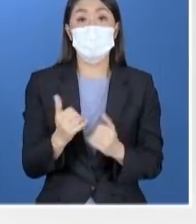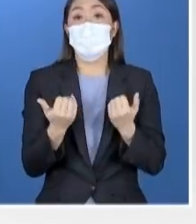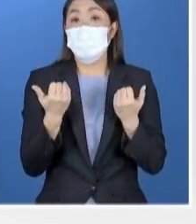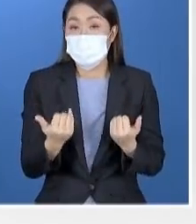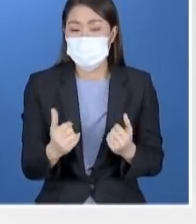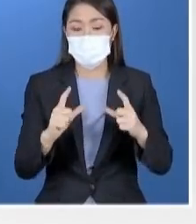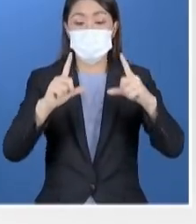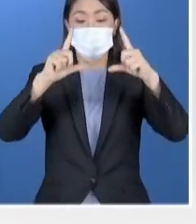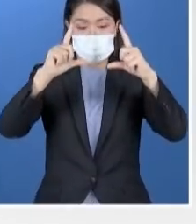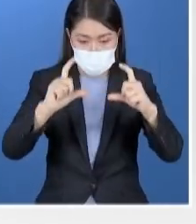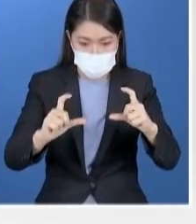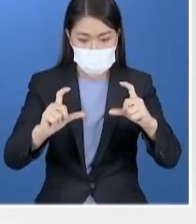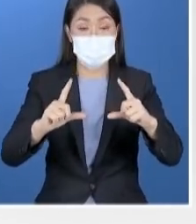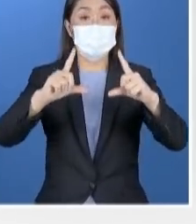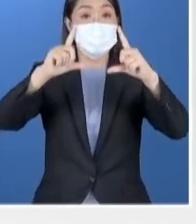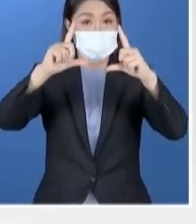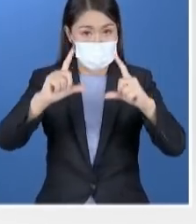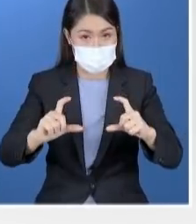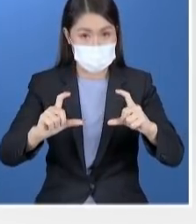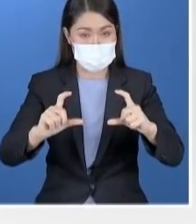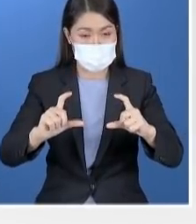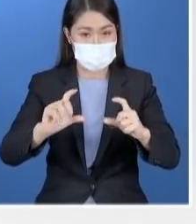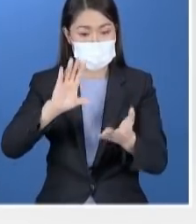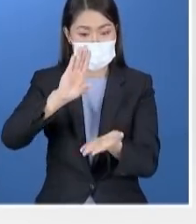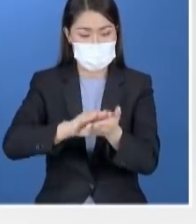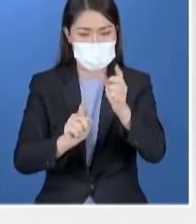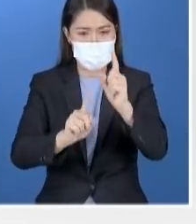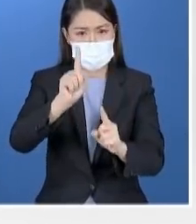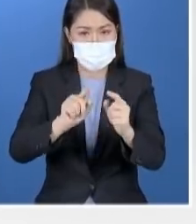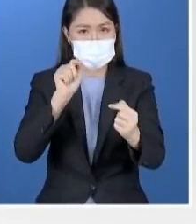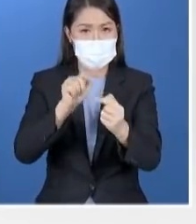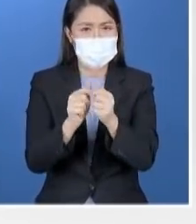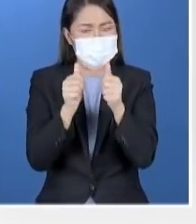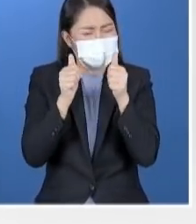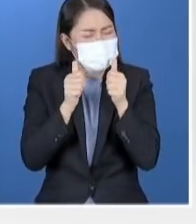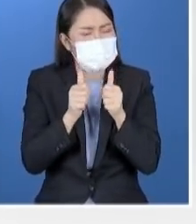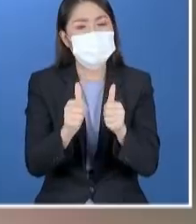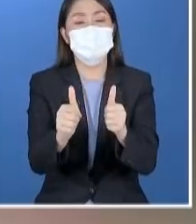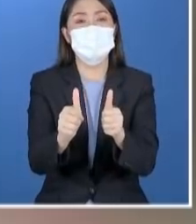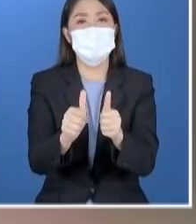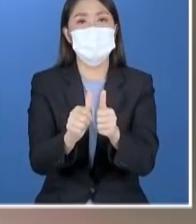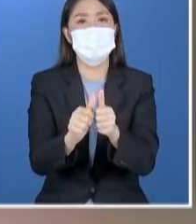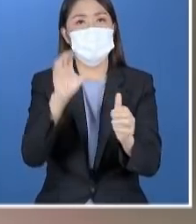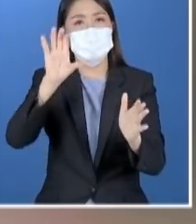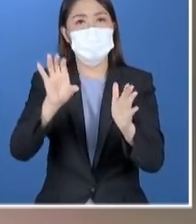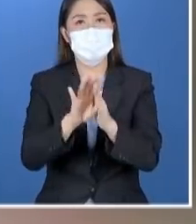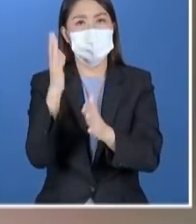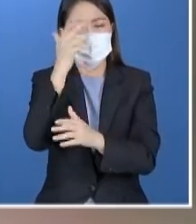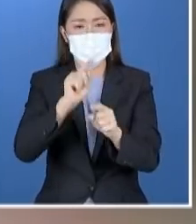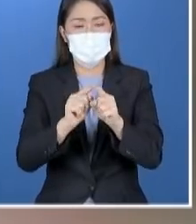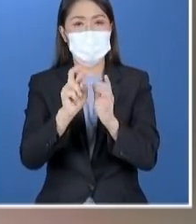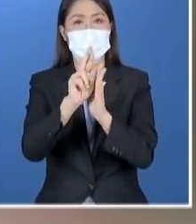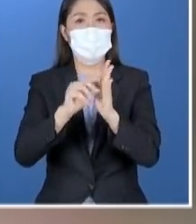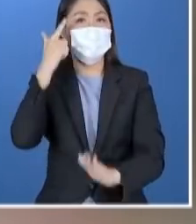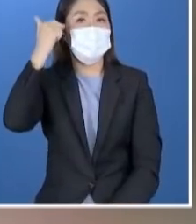ทีเนี้ยพอเรากดชัตเตอร์ปุ๊บภาพมันก็จะประมวลเหมือนส่วนที่ดีที่สุดอะค่ะปรับรูปออกมาให้เหมือนมันเป็นระบ